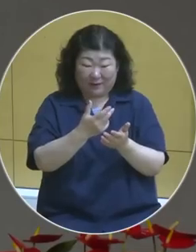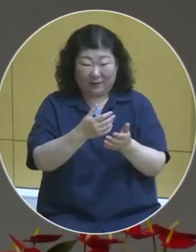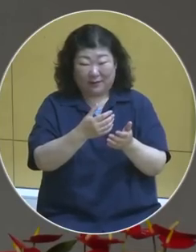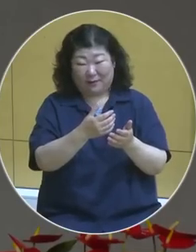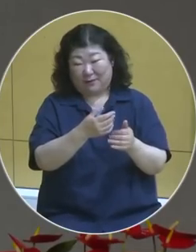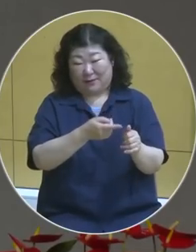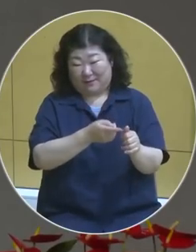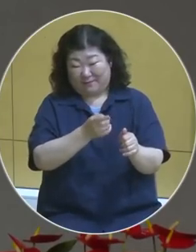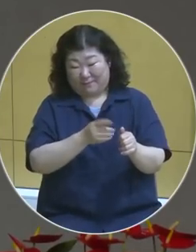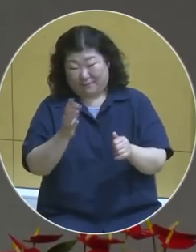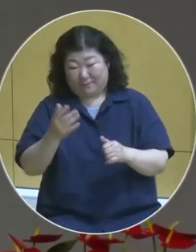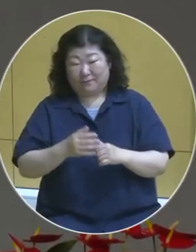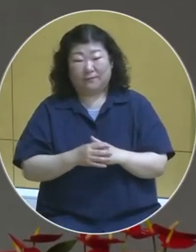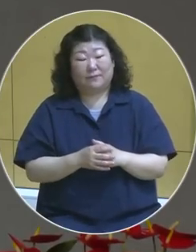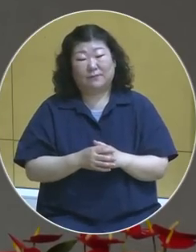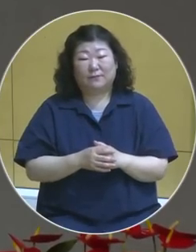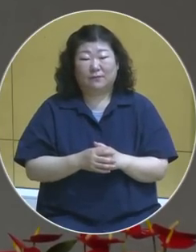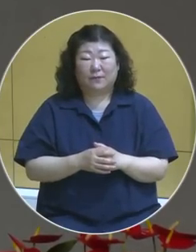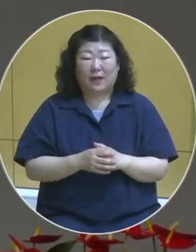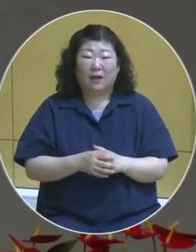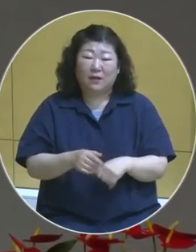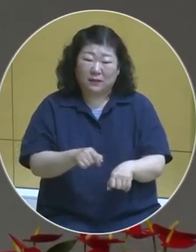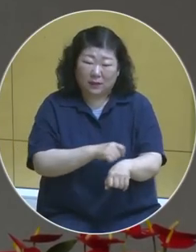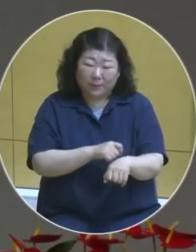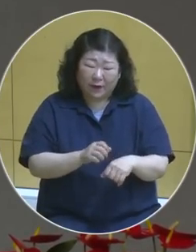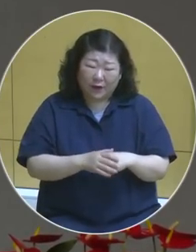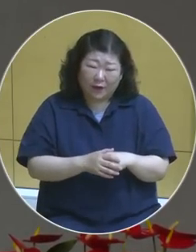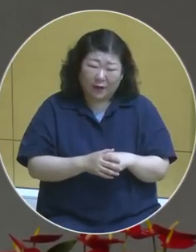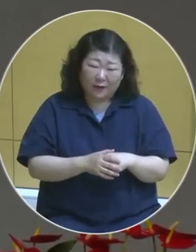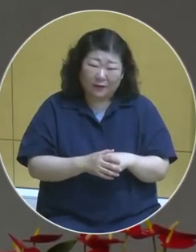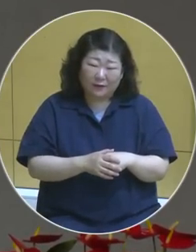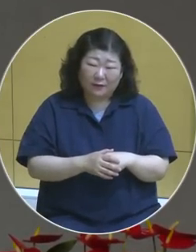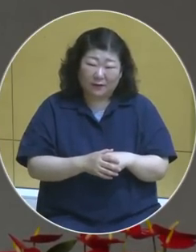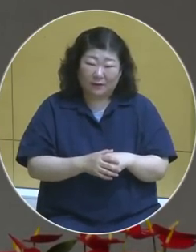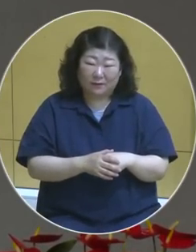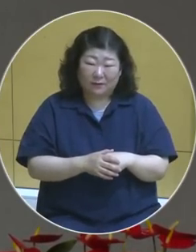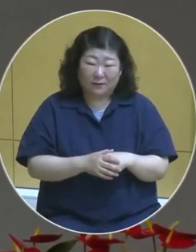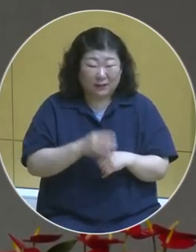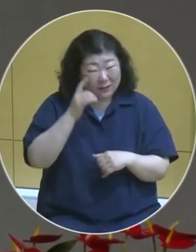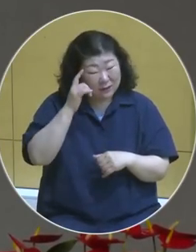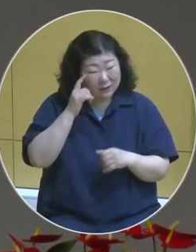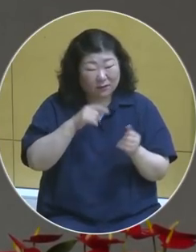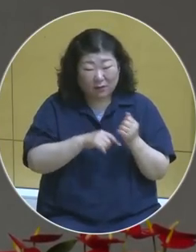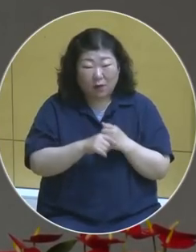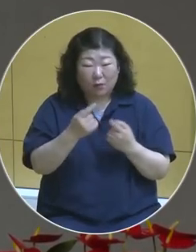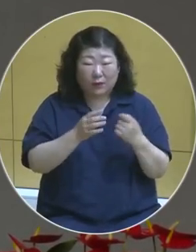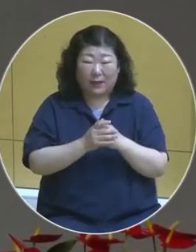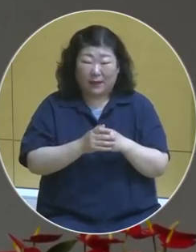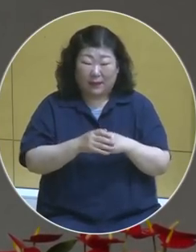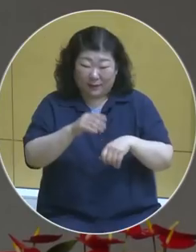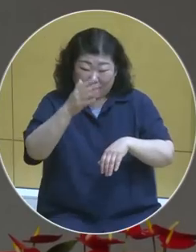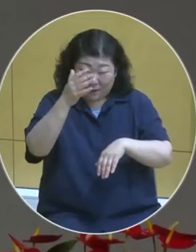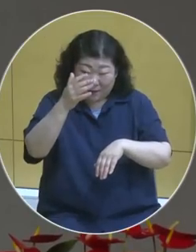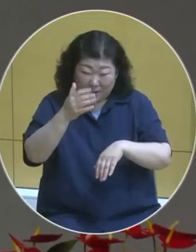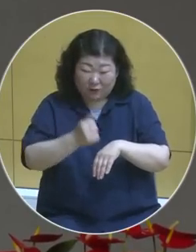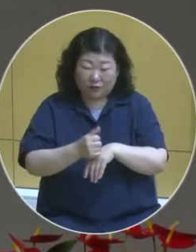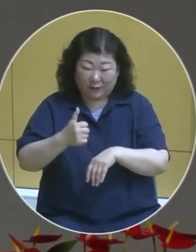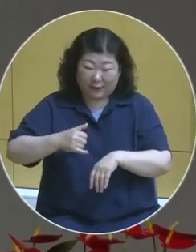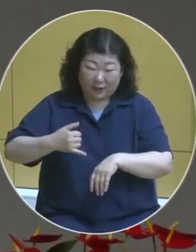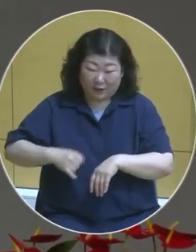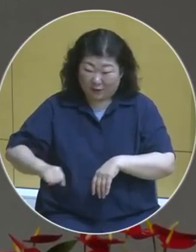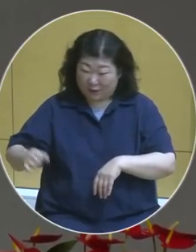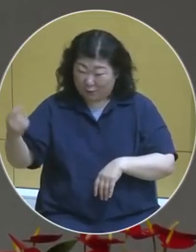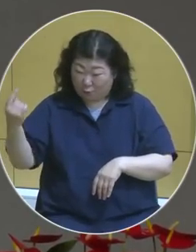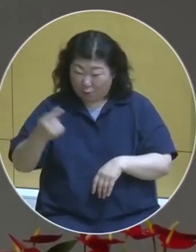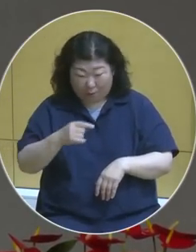특별한 것은 아니라 정말 여러분이 세월이 지나고 여러분 자녀들이 와서 볼 때에 아, 이 시기에 우리 가정이 가장 힘들었던